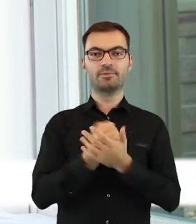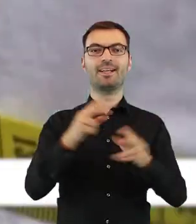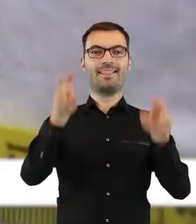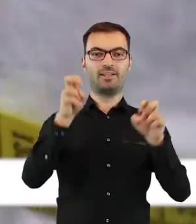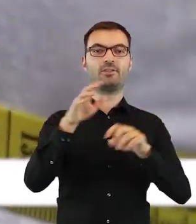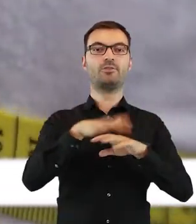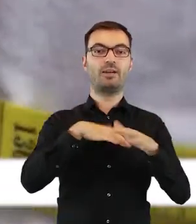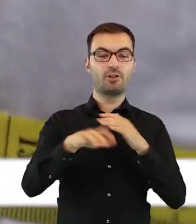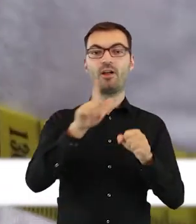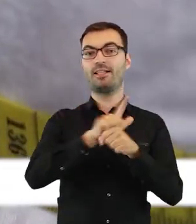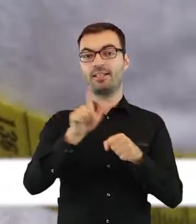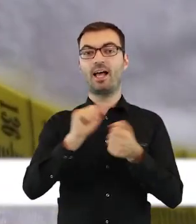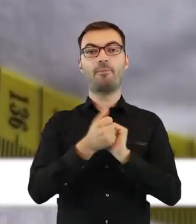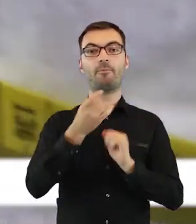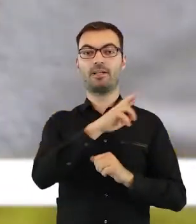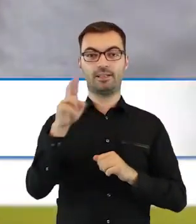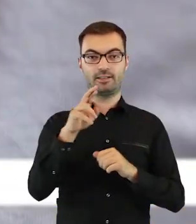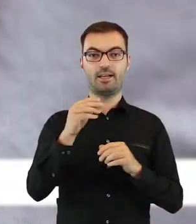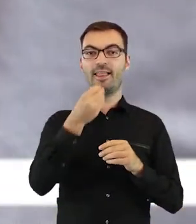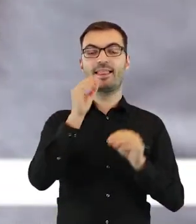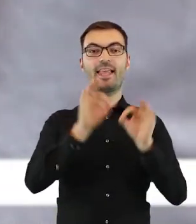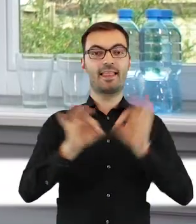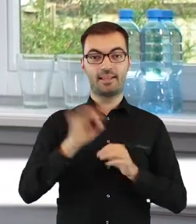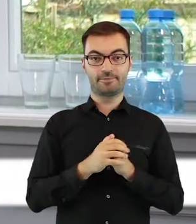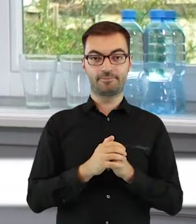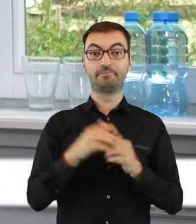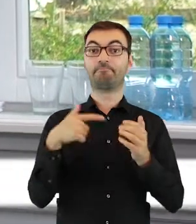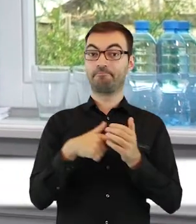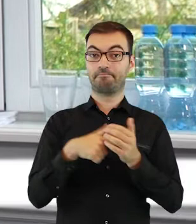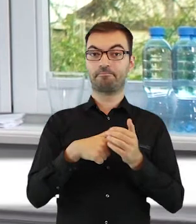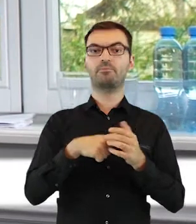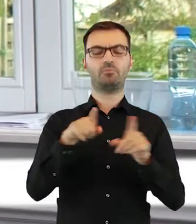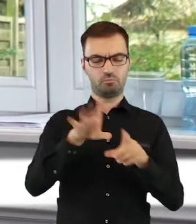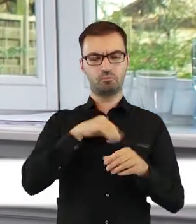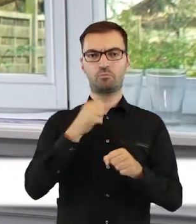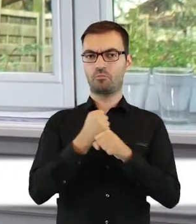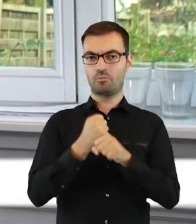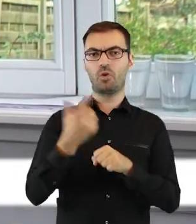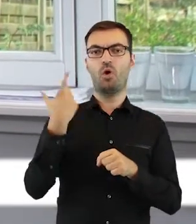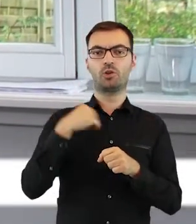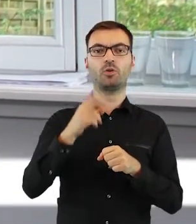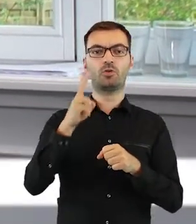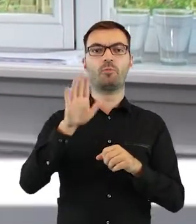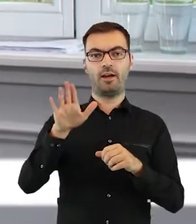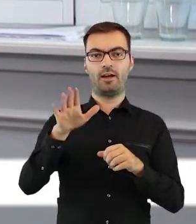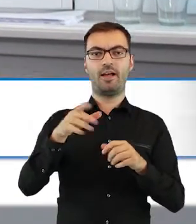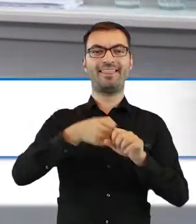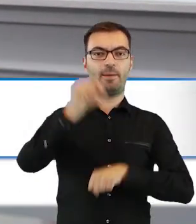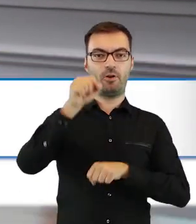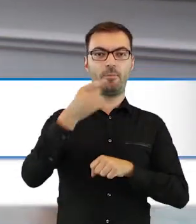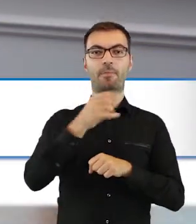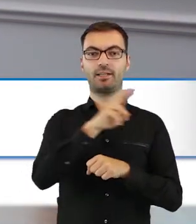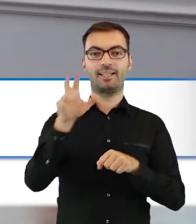uzyskanie tytułu zawodowego licencjata lub magistra dietetyki. Jako dietetycy mogą pracować również osoby, które